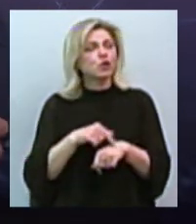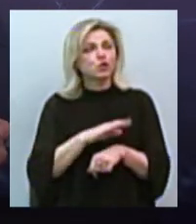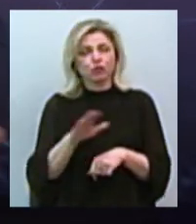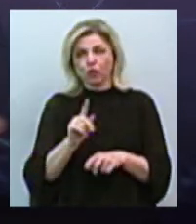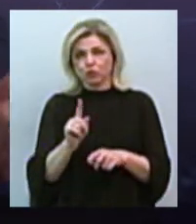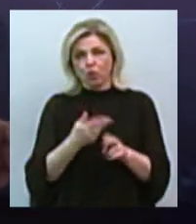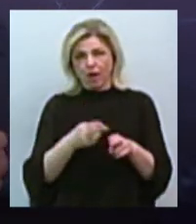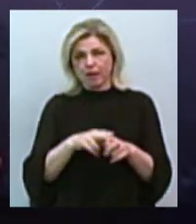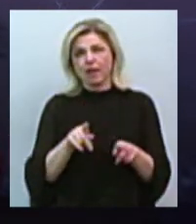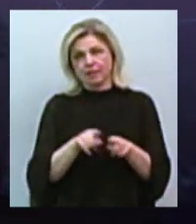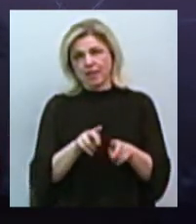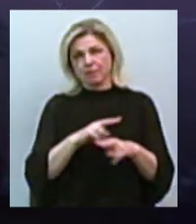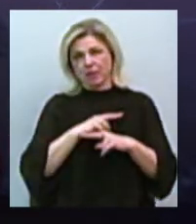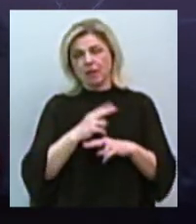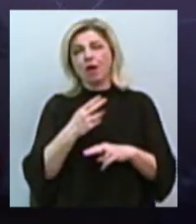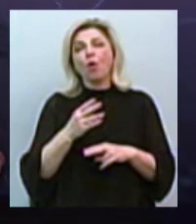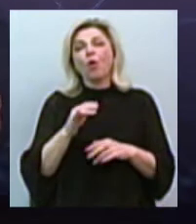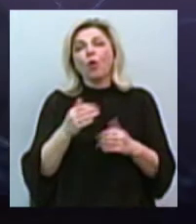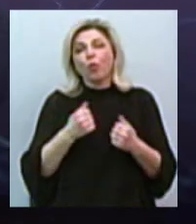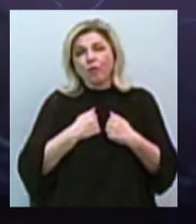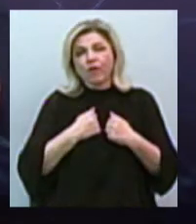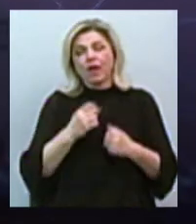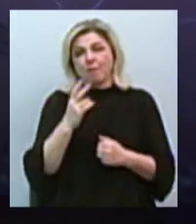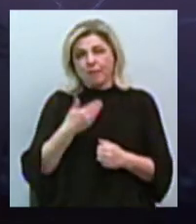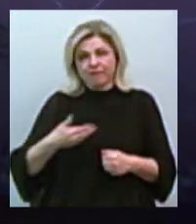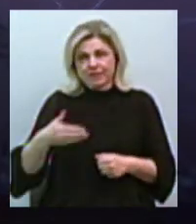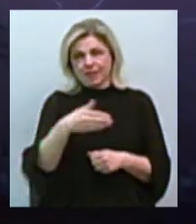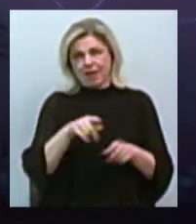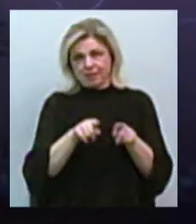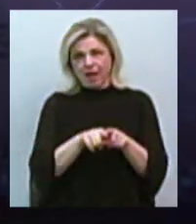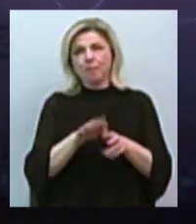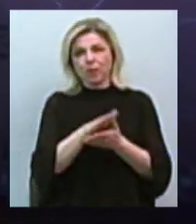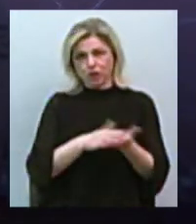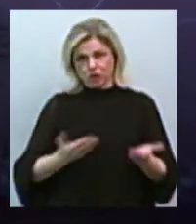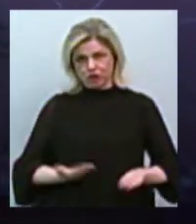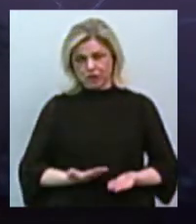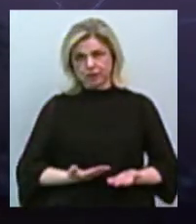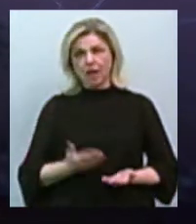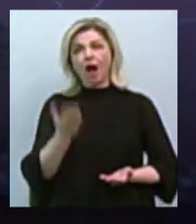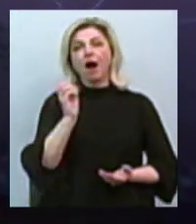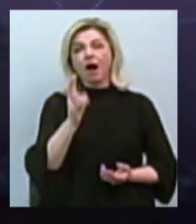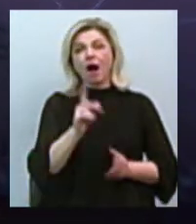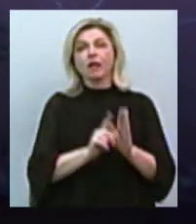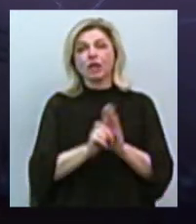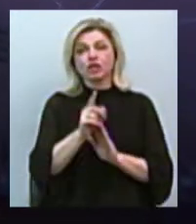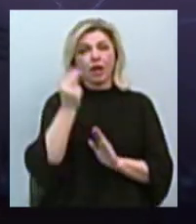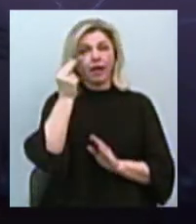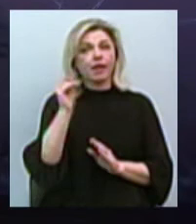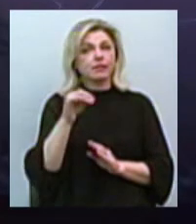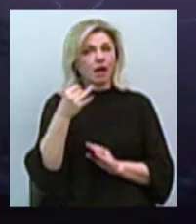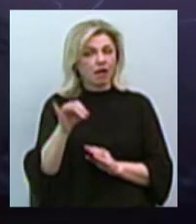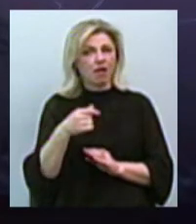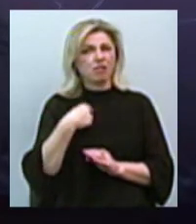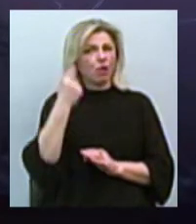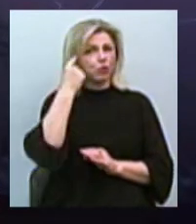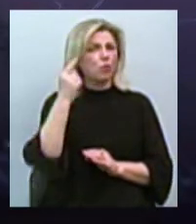так жили и живем, и продолжаем жить. И то, что мы видим, как это начиналось в Китае, нам казалось, другой конец